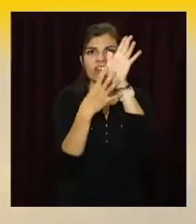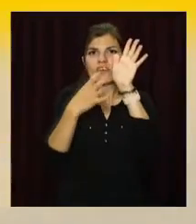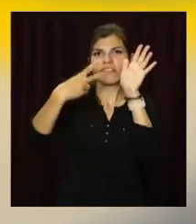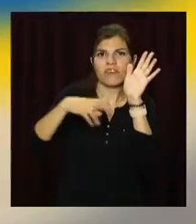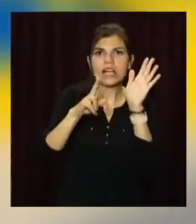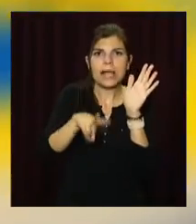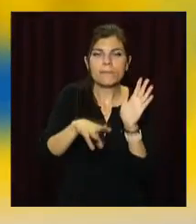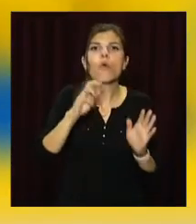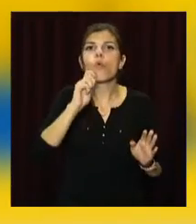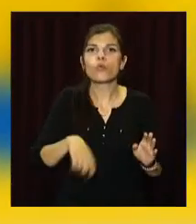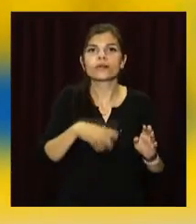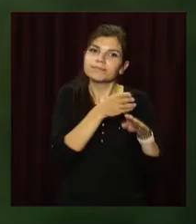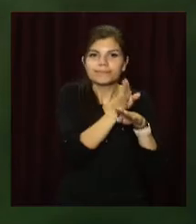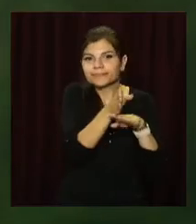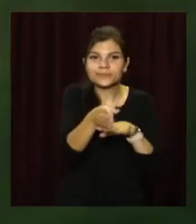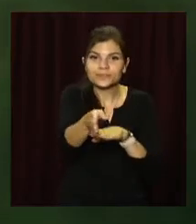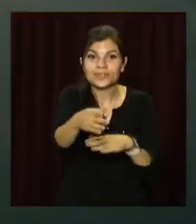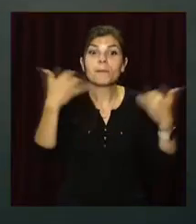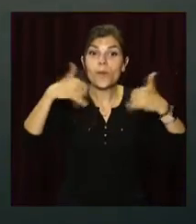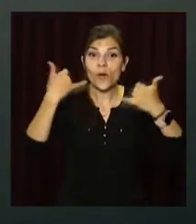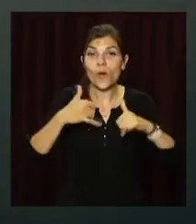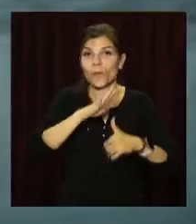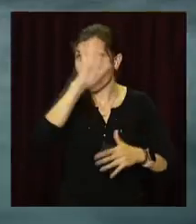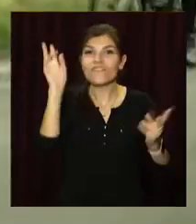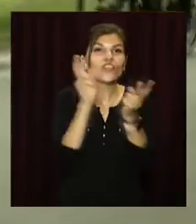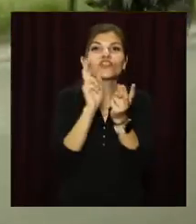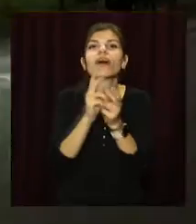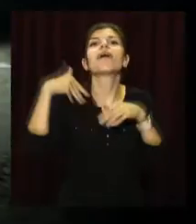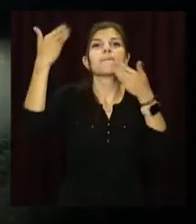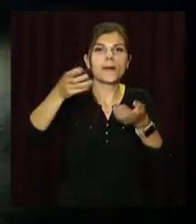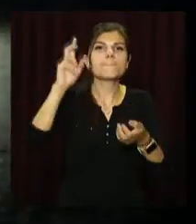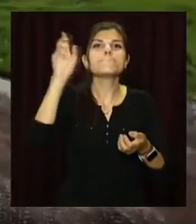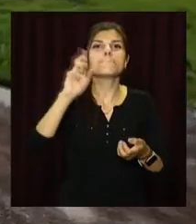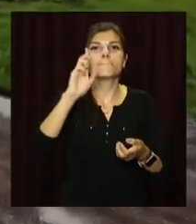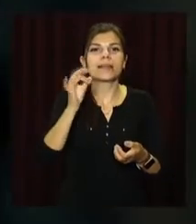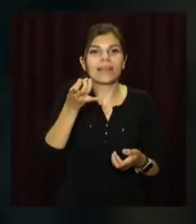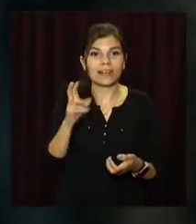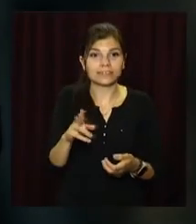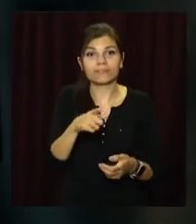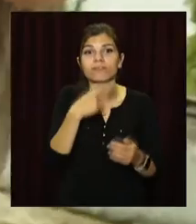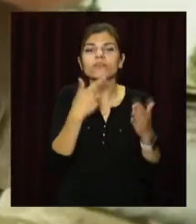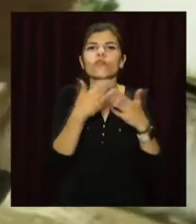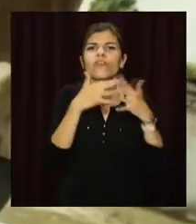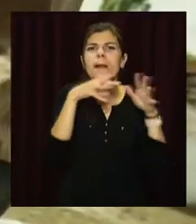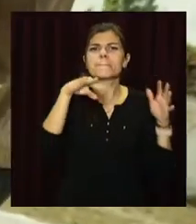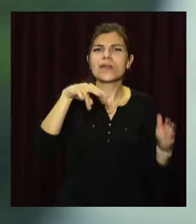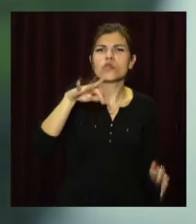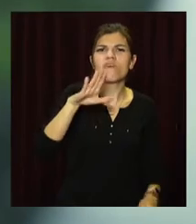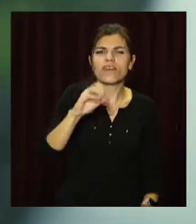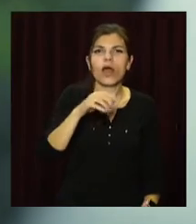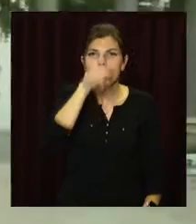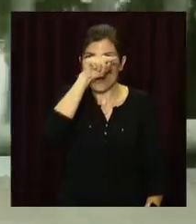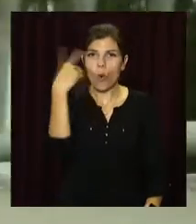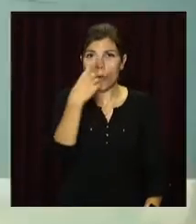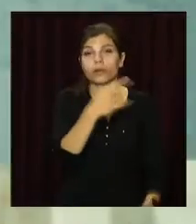Маріуполь зустрічає Бердянськ. Олег розпочав подорож від селища Мілуве Луганської області і завершити його збирається на Закарпатті,